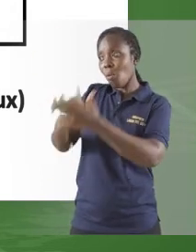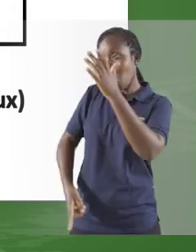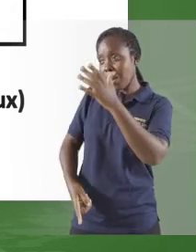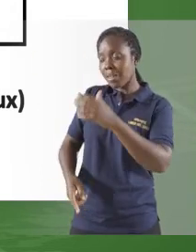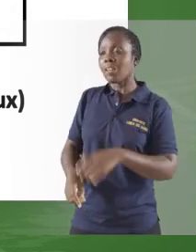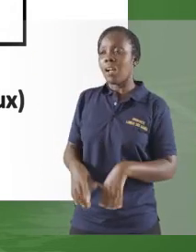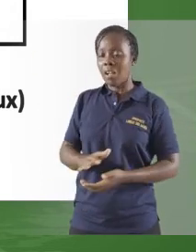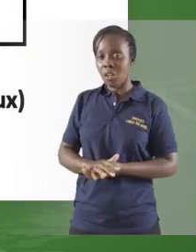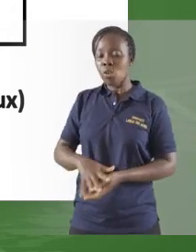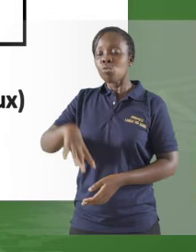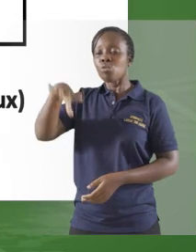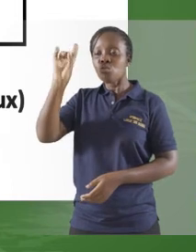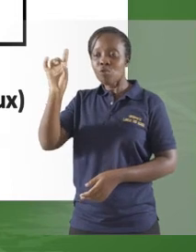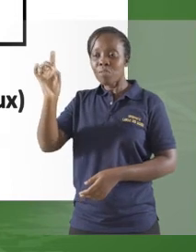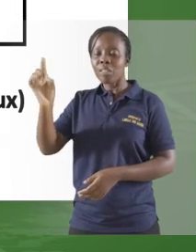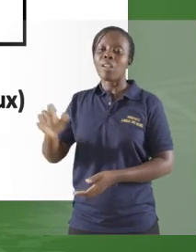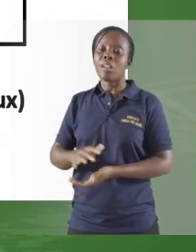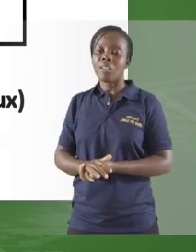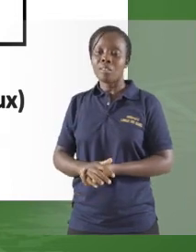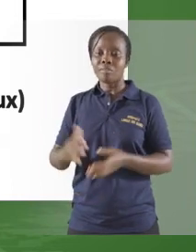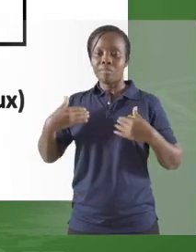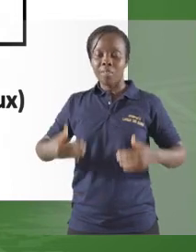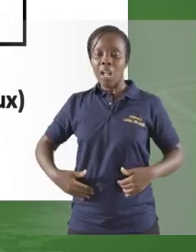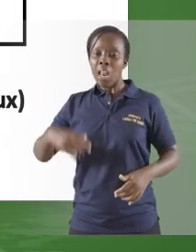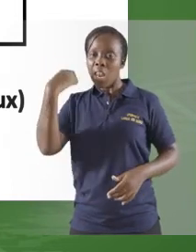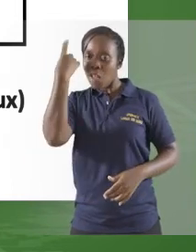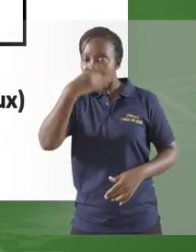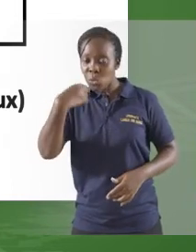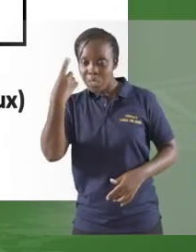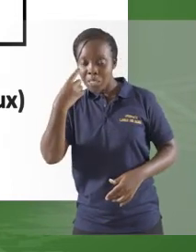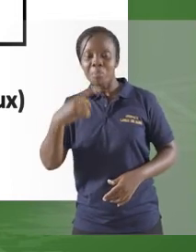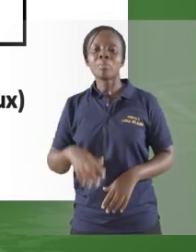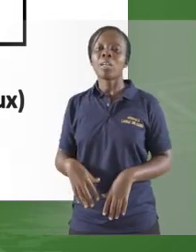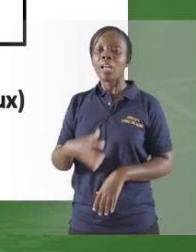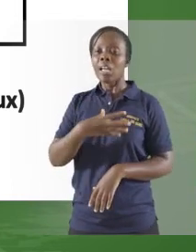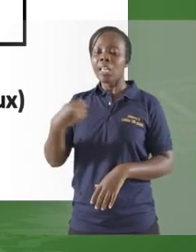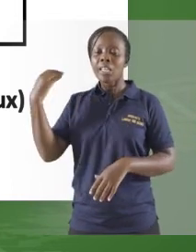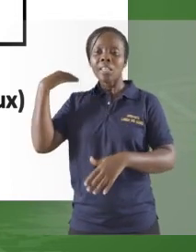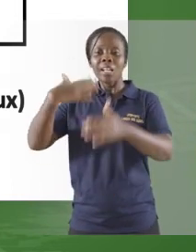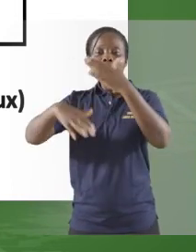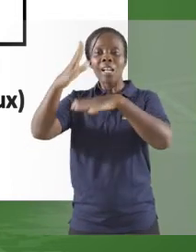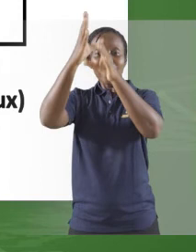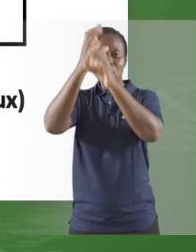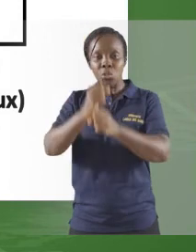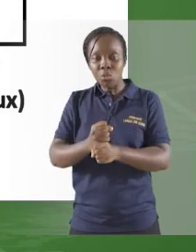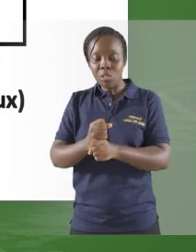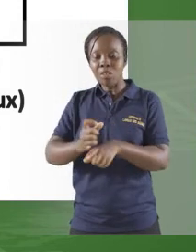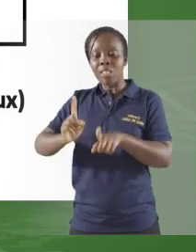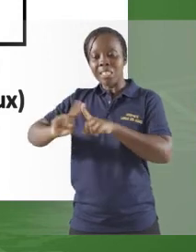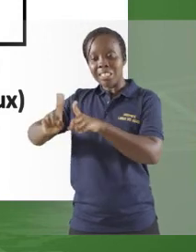les génotypes et les phénotypes des différents individus de